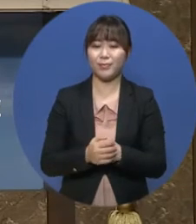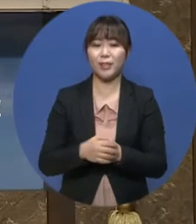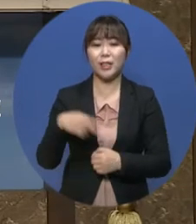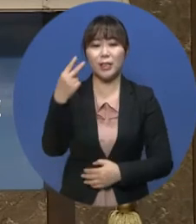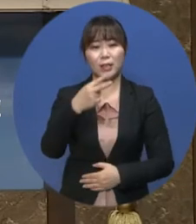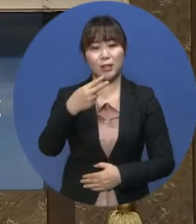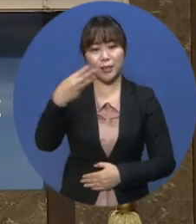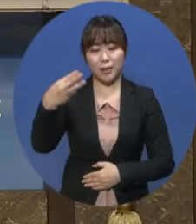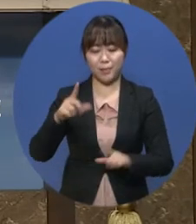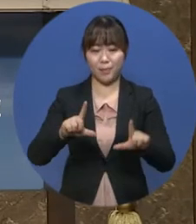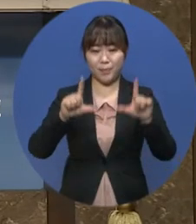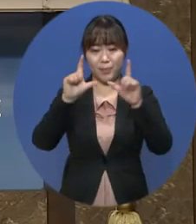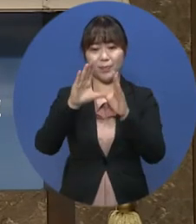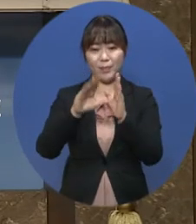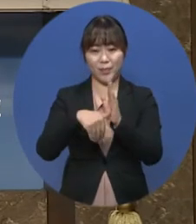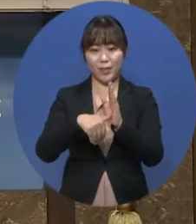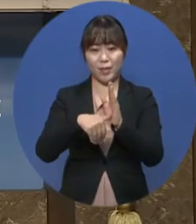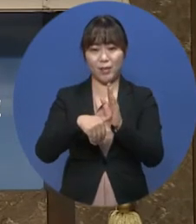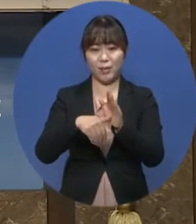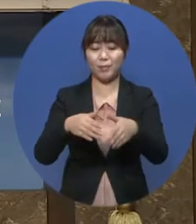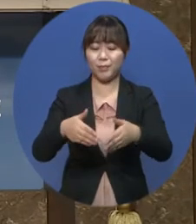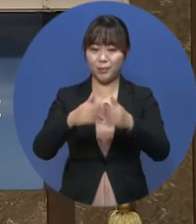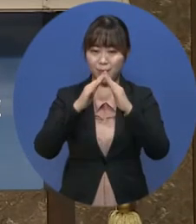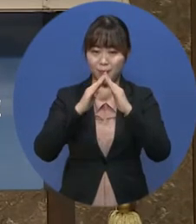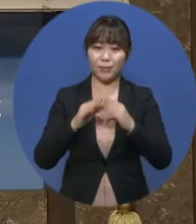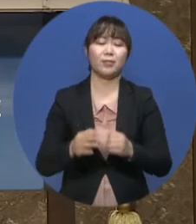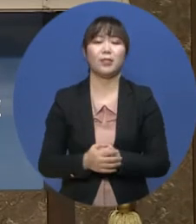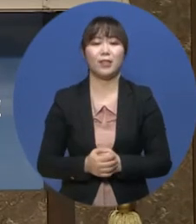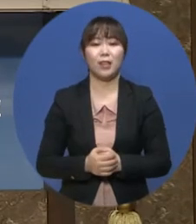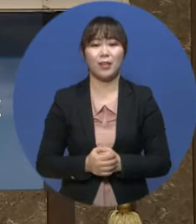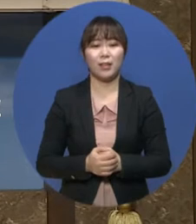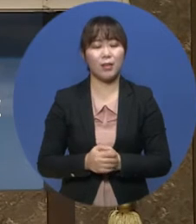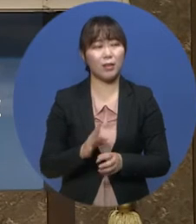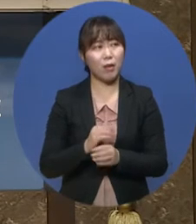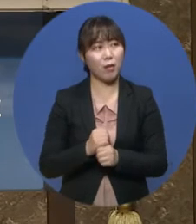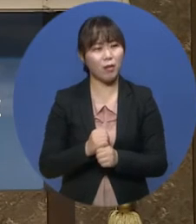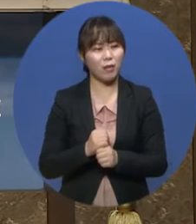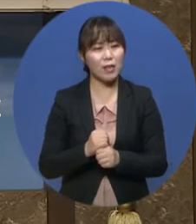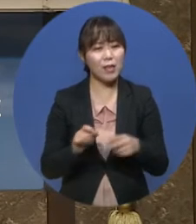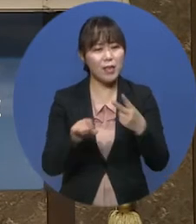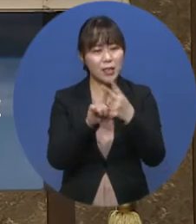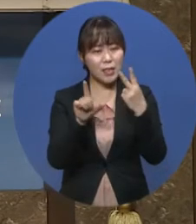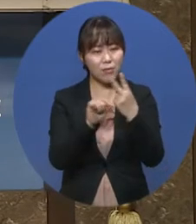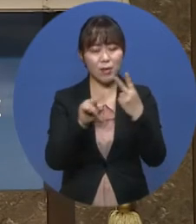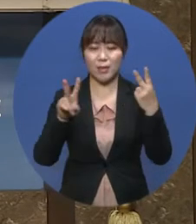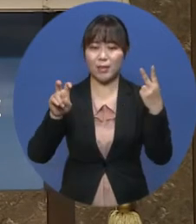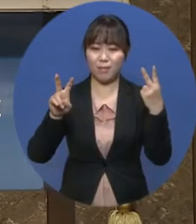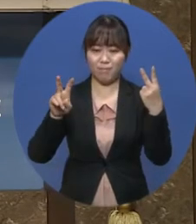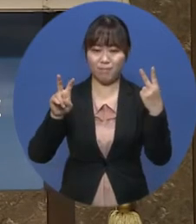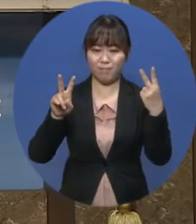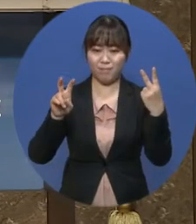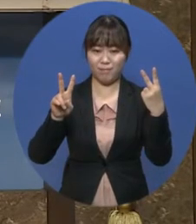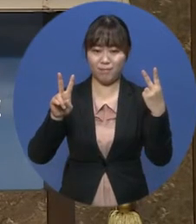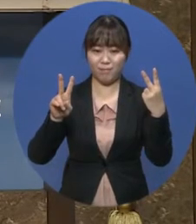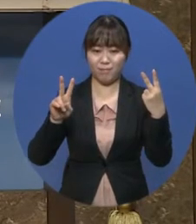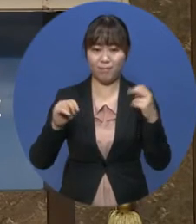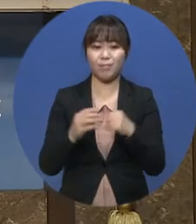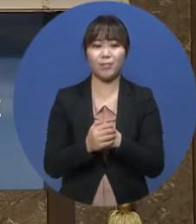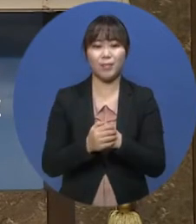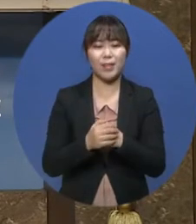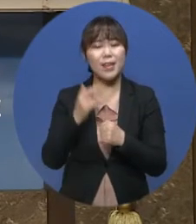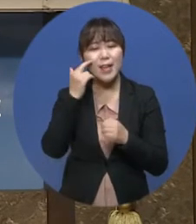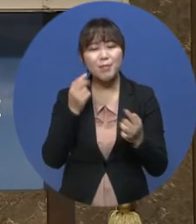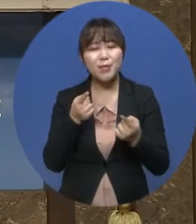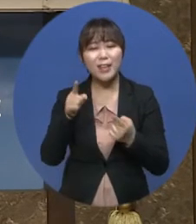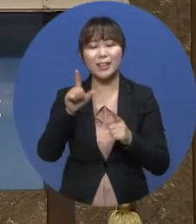2003년 아 설립이 됐구요 예 날짜는 2월 22일이 예요 일부러